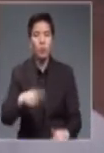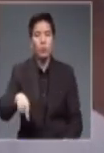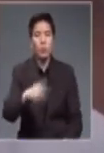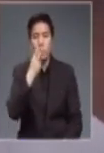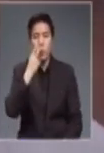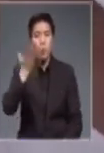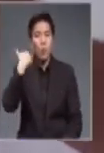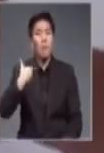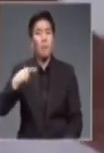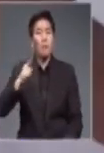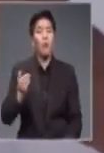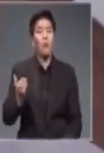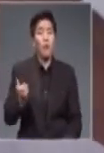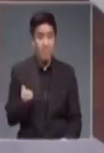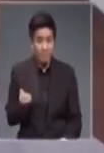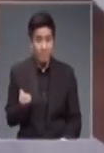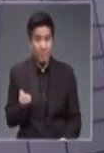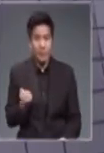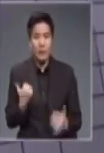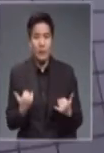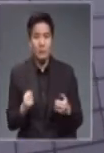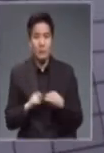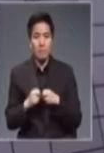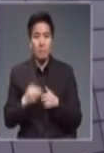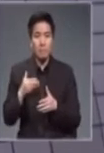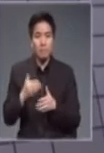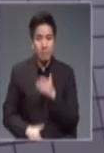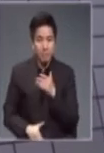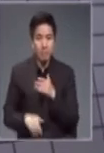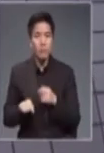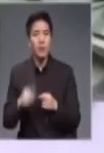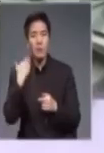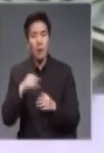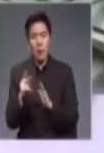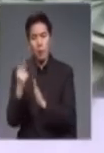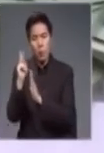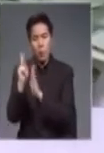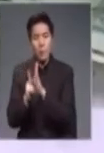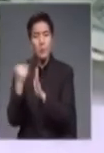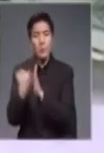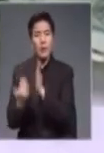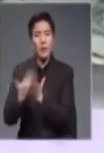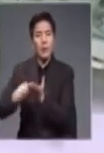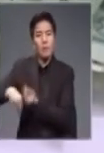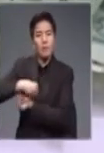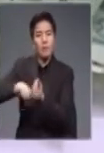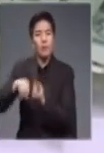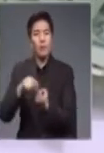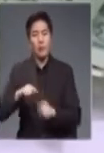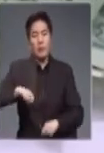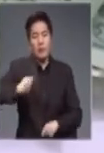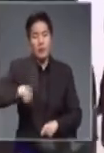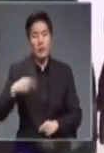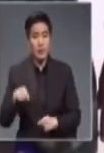าลได้ทำอะไรไปบ้างแล้วนะครับเพื่อจะแก้ปัญหาเหล่านั้นบางอย่างสำเร็จเร็วช้าก็ตามความยากง่ายนะครับปัญหาที่มีความทับซ้